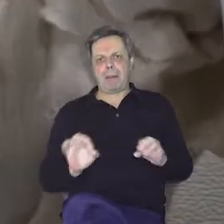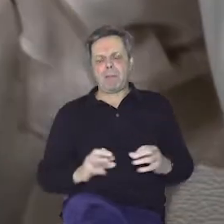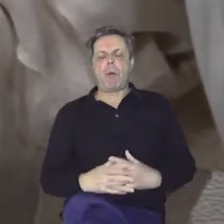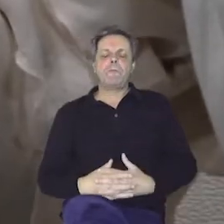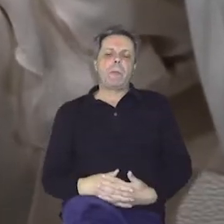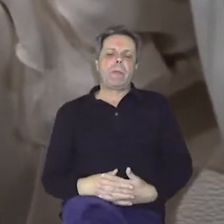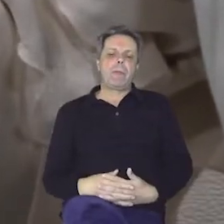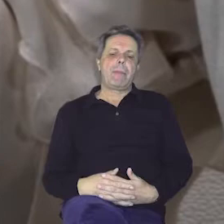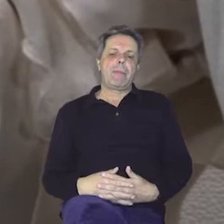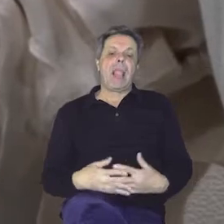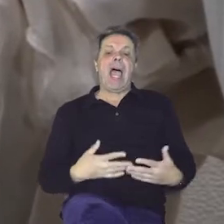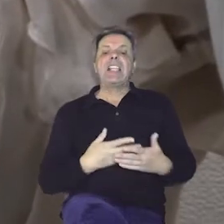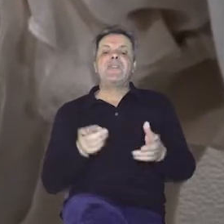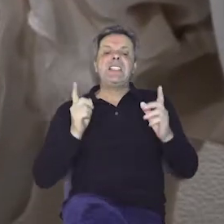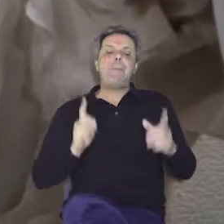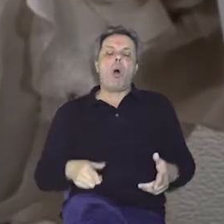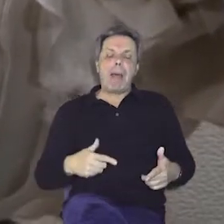A svi se moramo pripremiti.